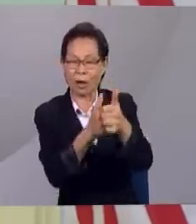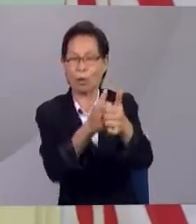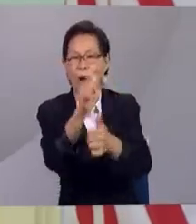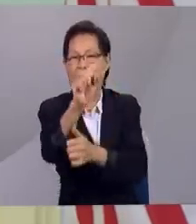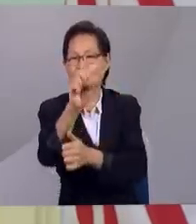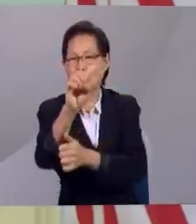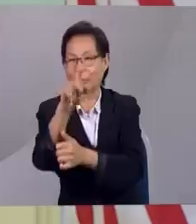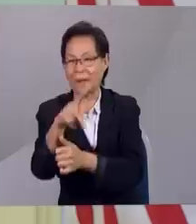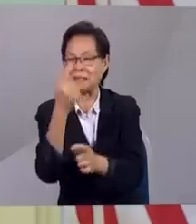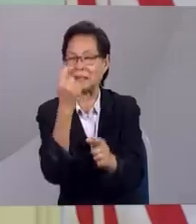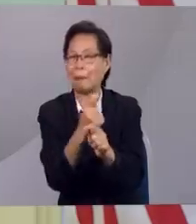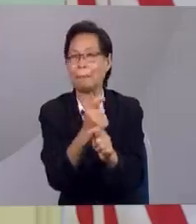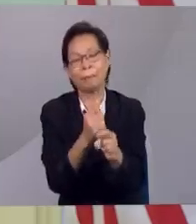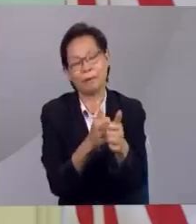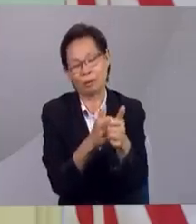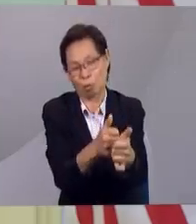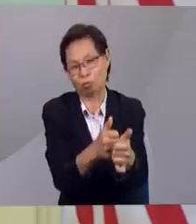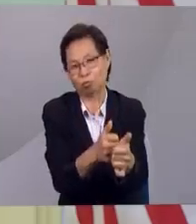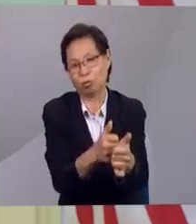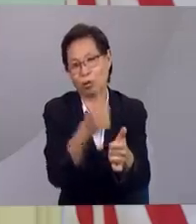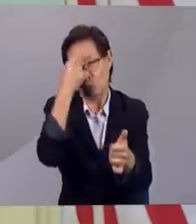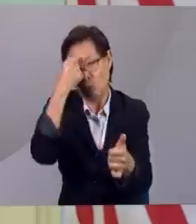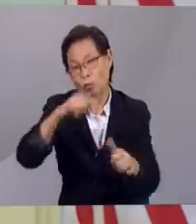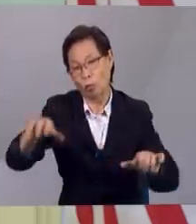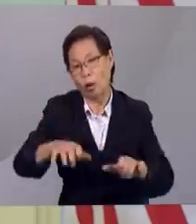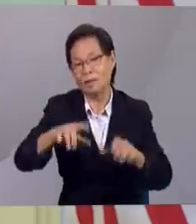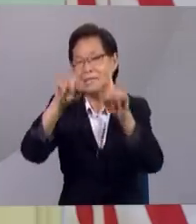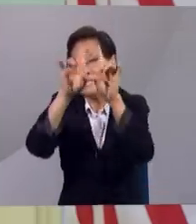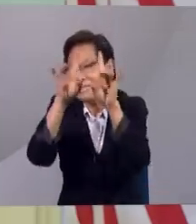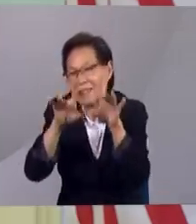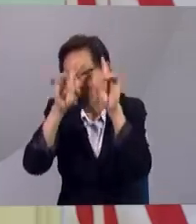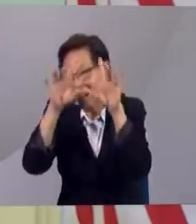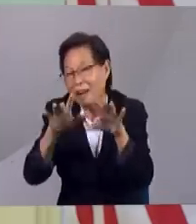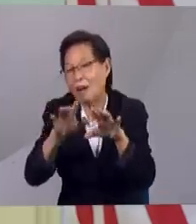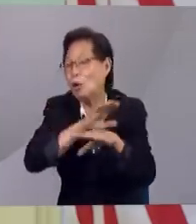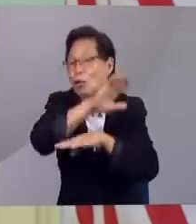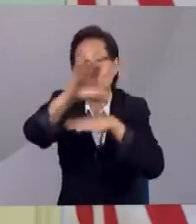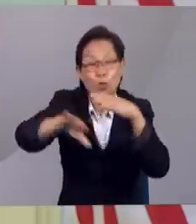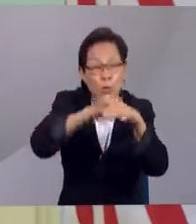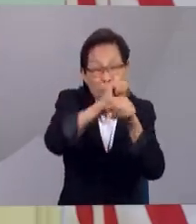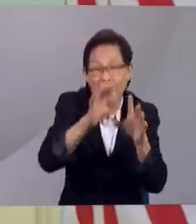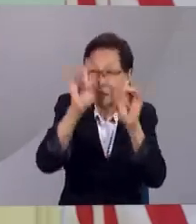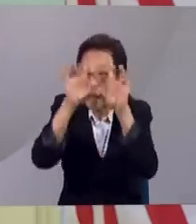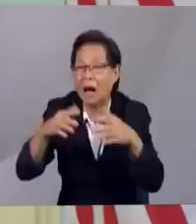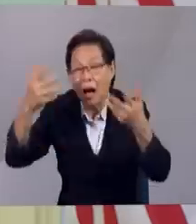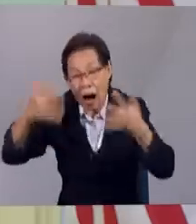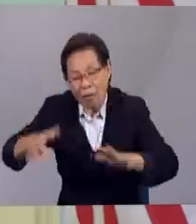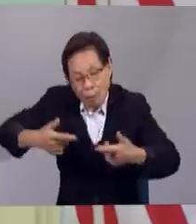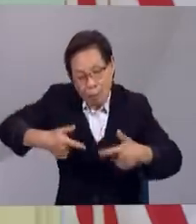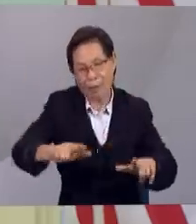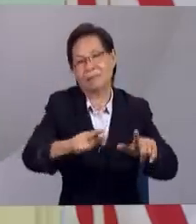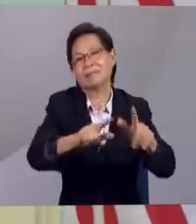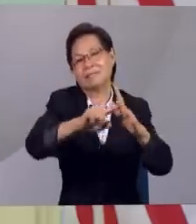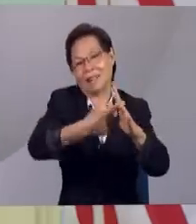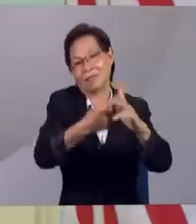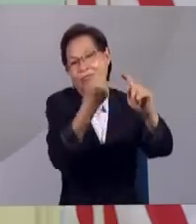SOP yang ditetapkan, iaitu untuk melakukan saringan ke atas pekerja mereka sebelum dibenarkan beroperasi.